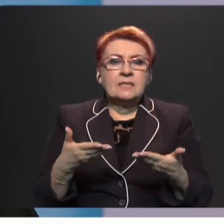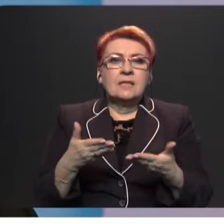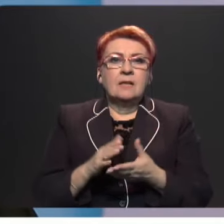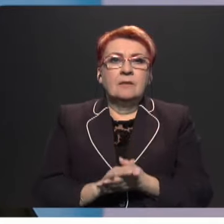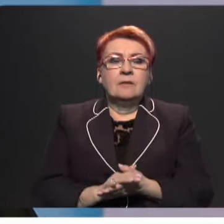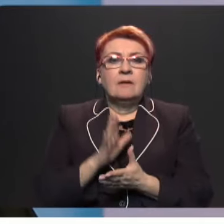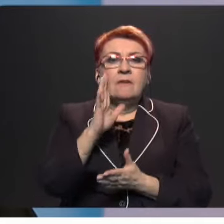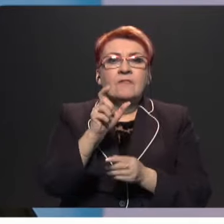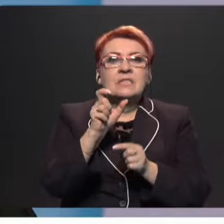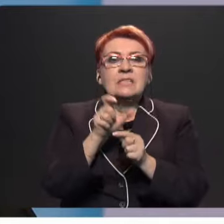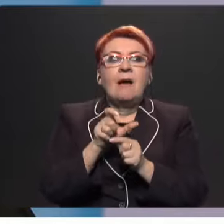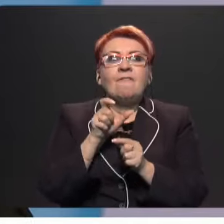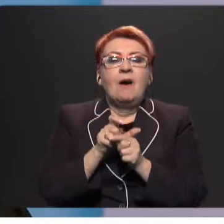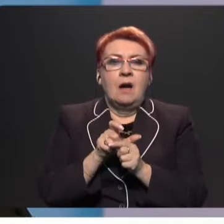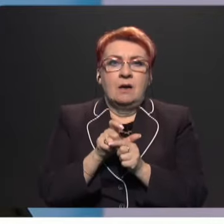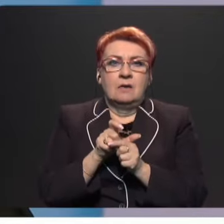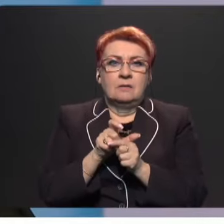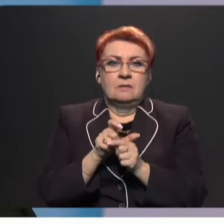в словах